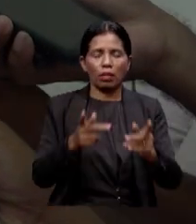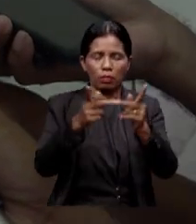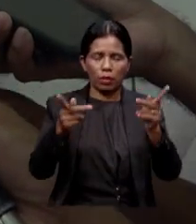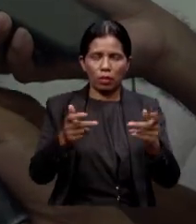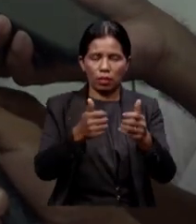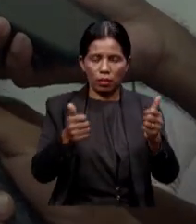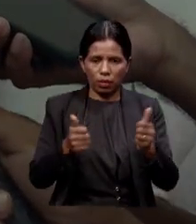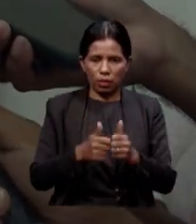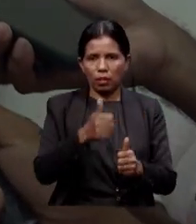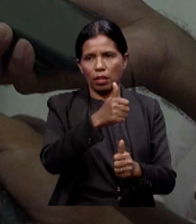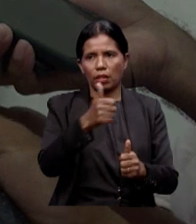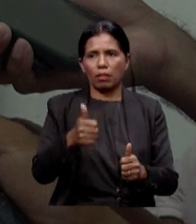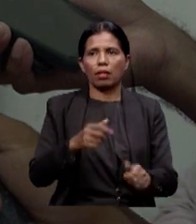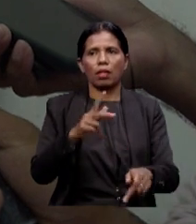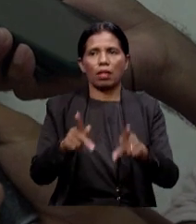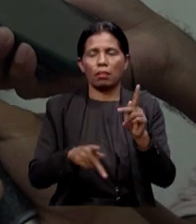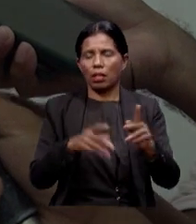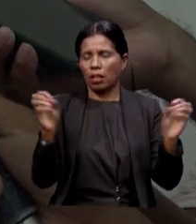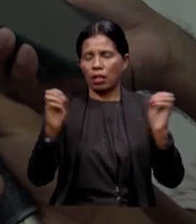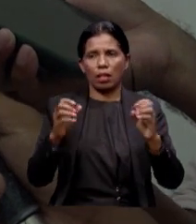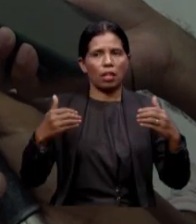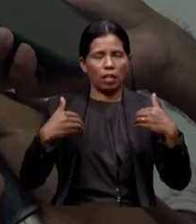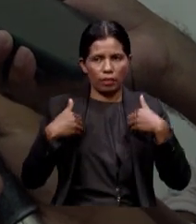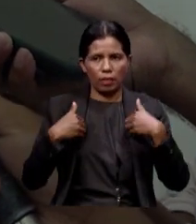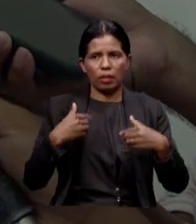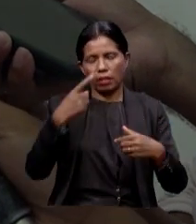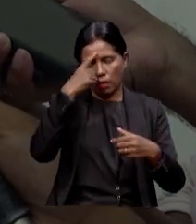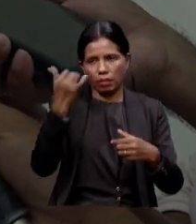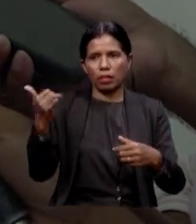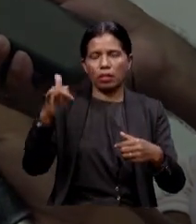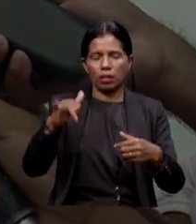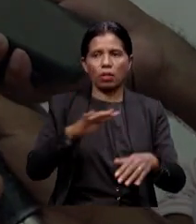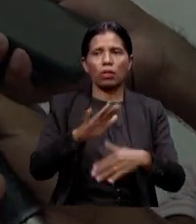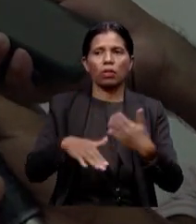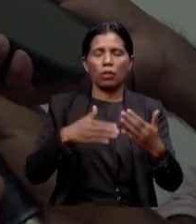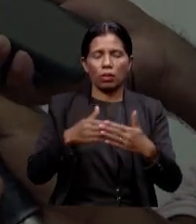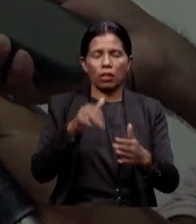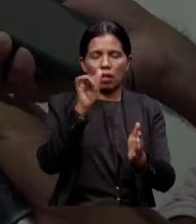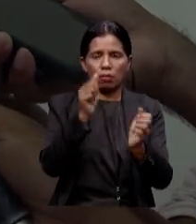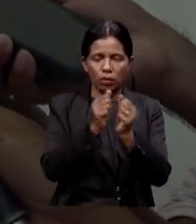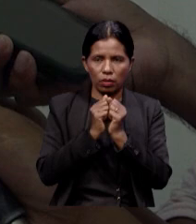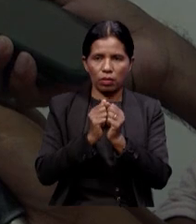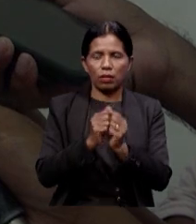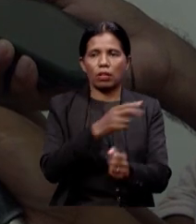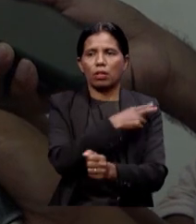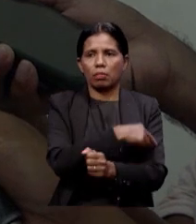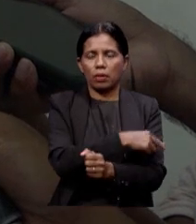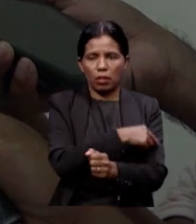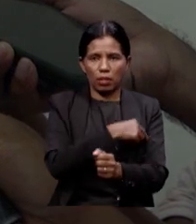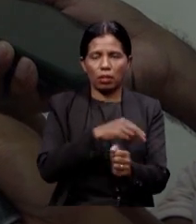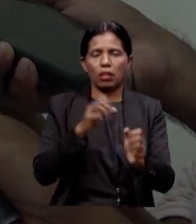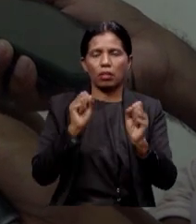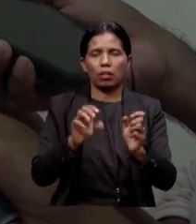administrativo ideida emak ladung iha tampa sira hotu mai iha konsentre ya suku ho di hetang